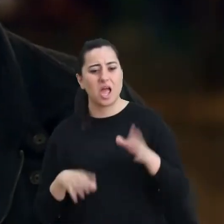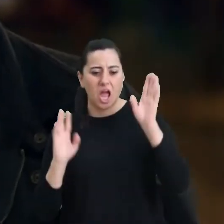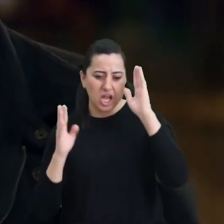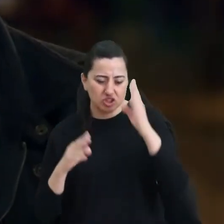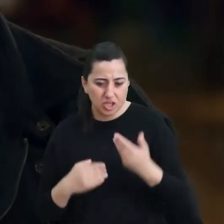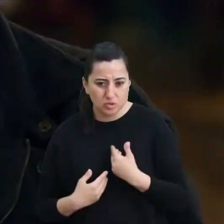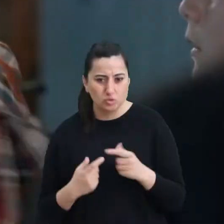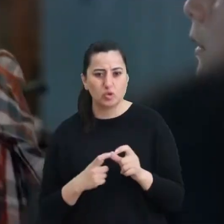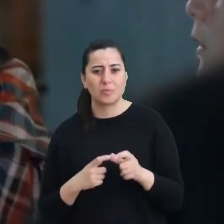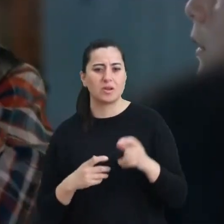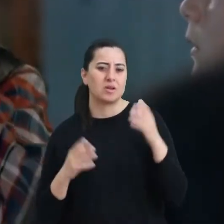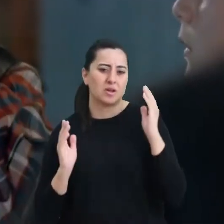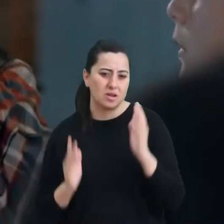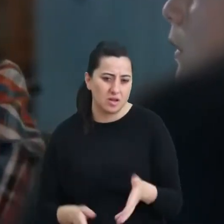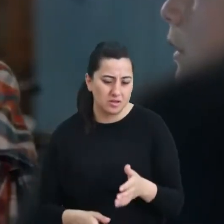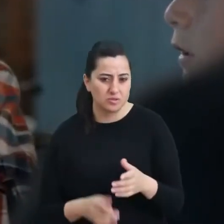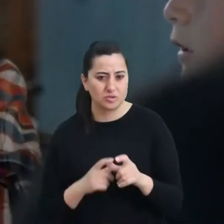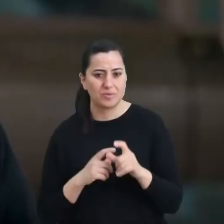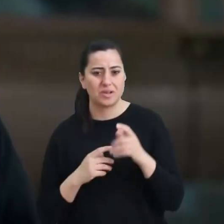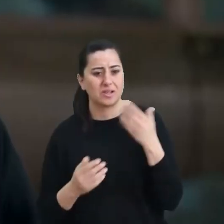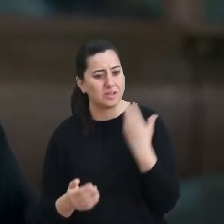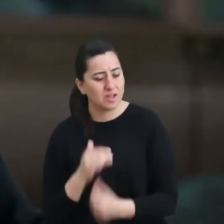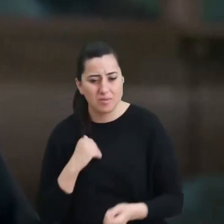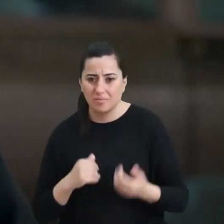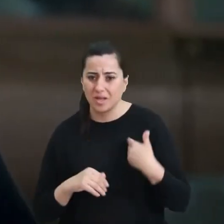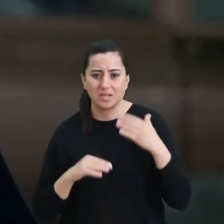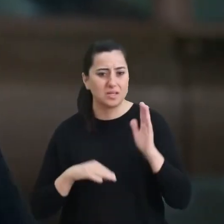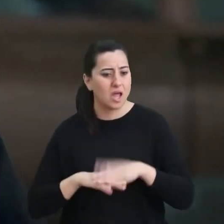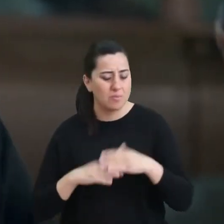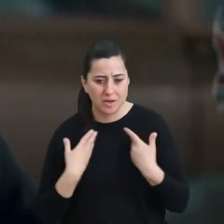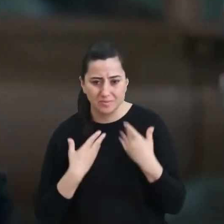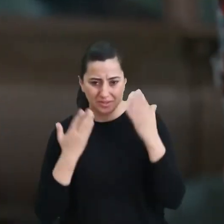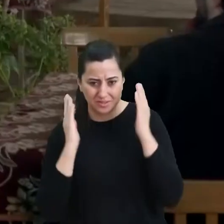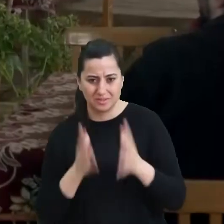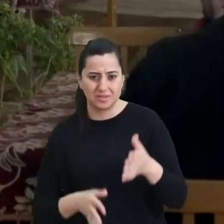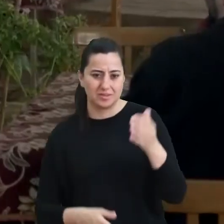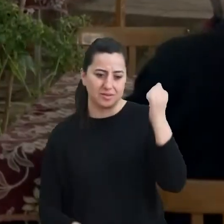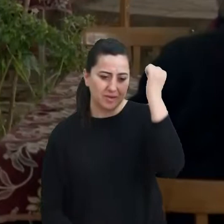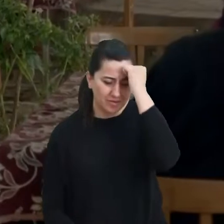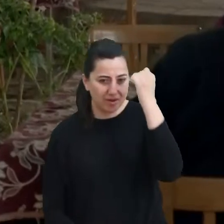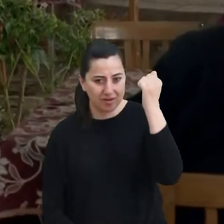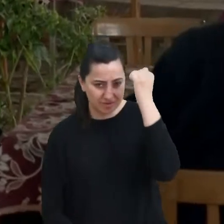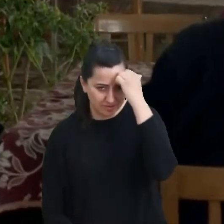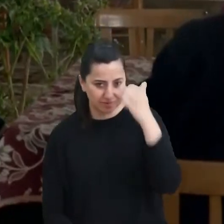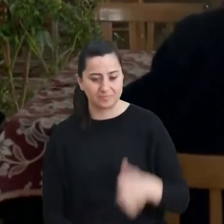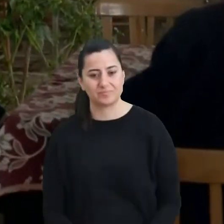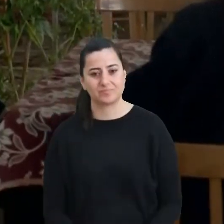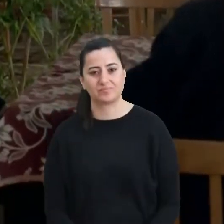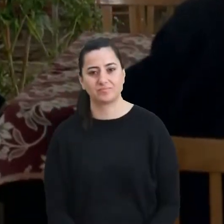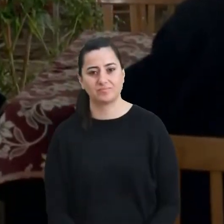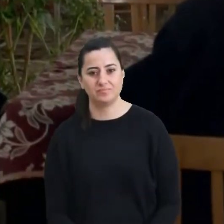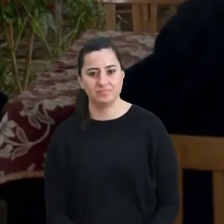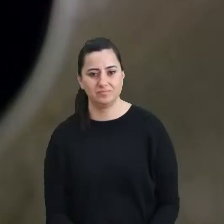Süleyman. Hatta var Süleyman ha. Ben kendine tokat atarak kalktı. Aman Süleyman. Mektubu düşününce kovadaki